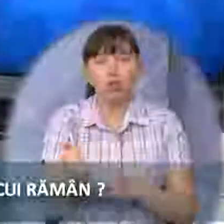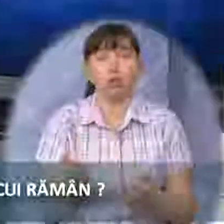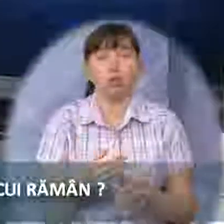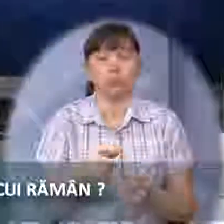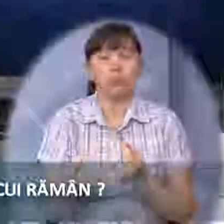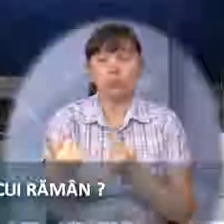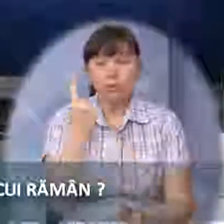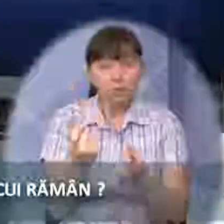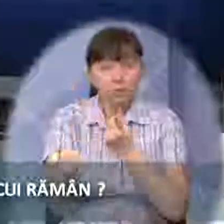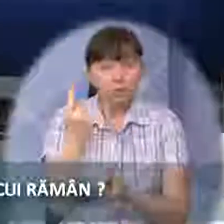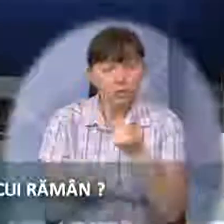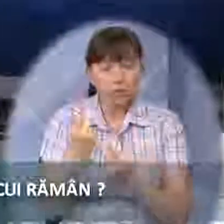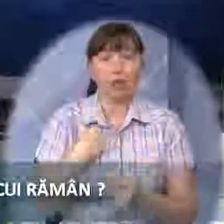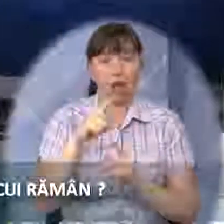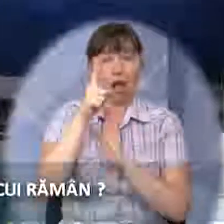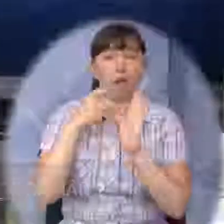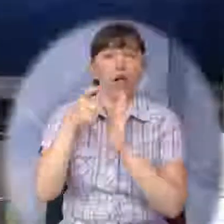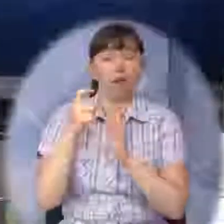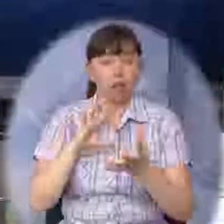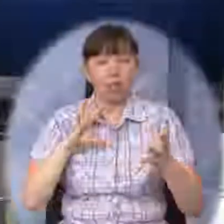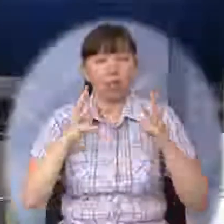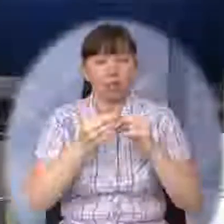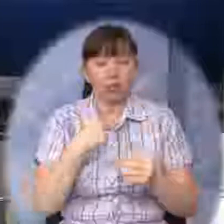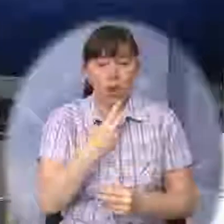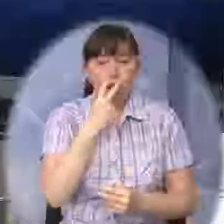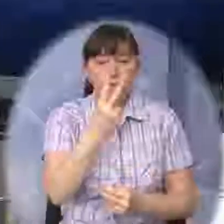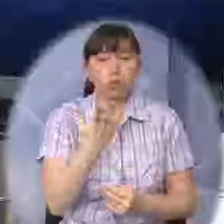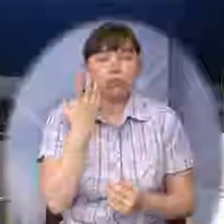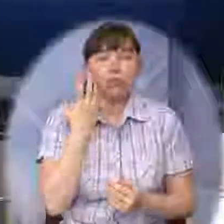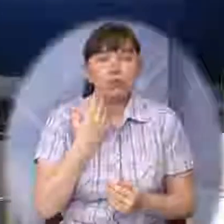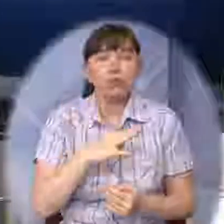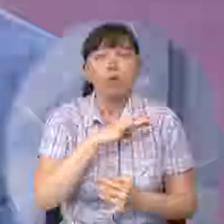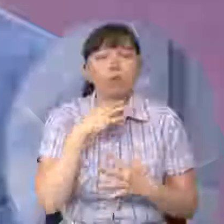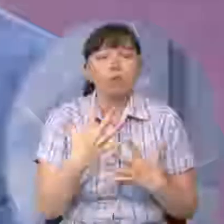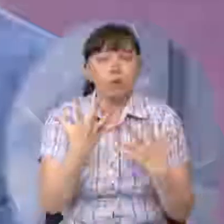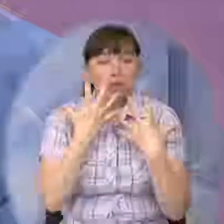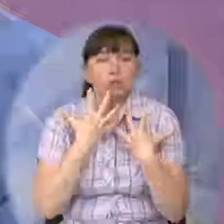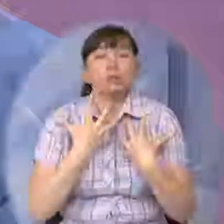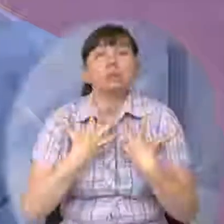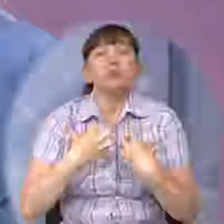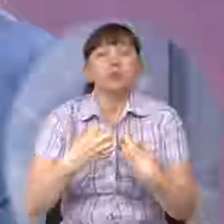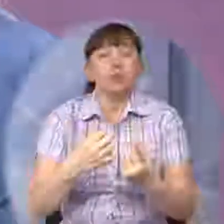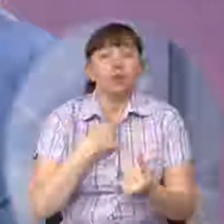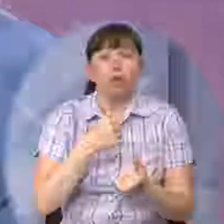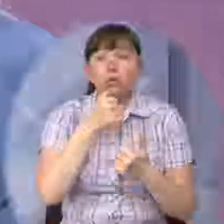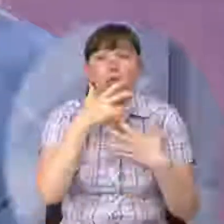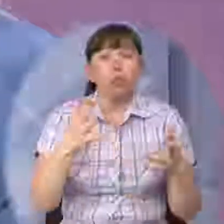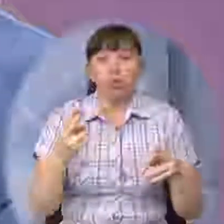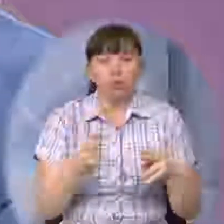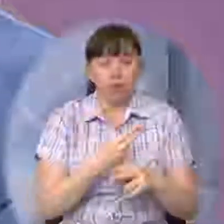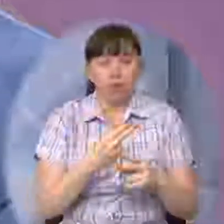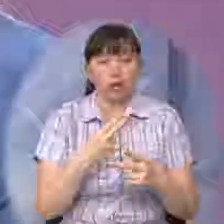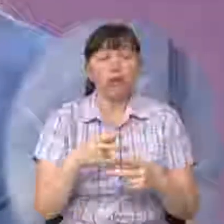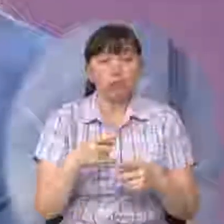la domiciliu. Și când vezi că valul ăsta te ia, te duce deja, nu mai faci față